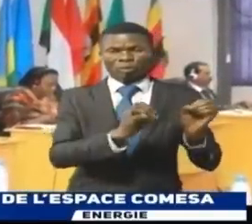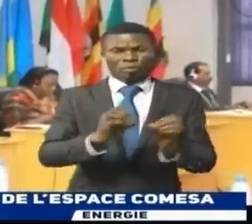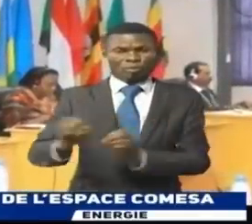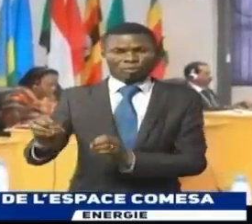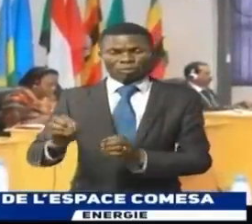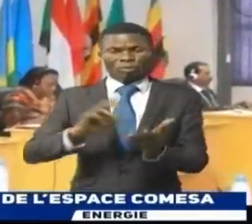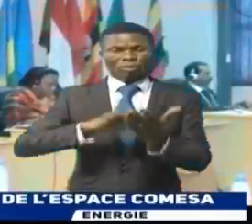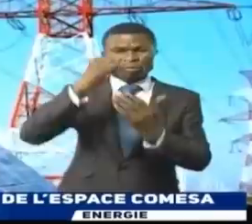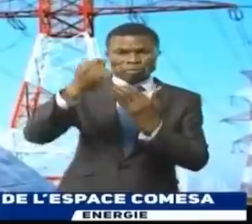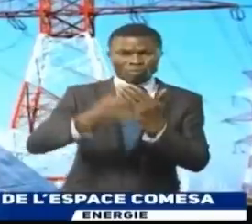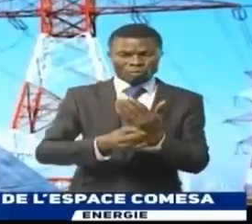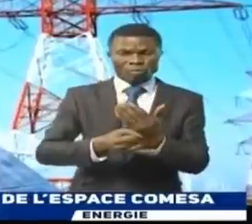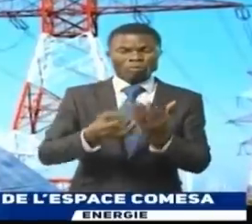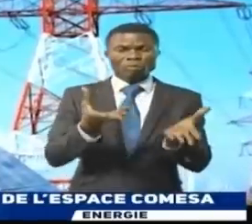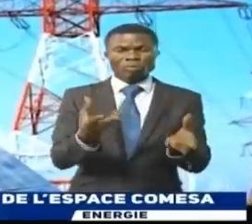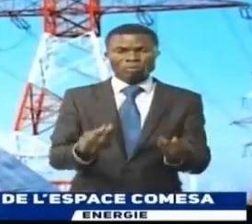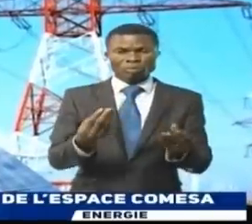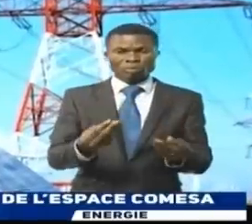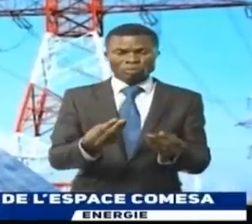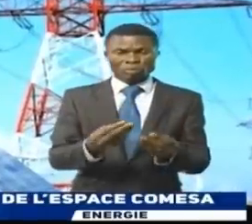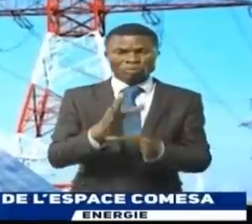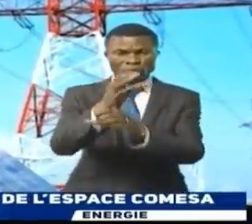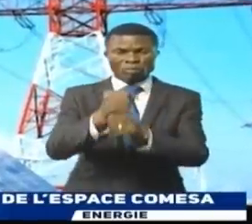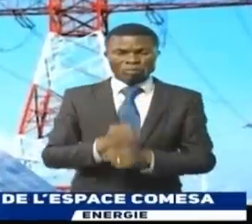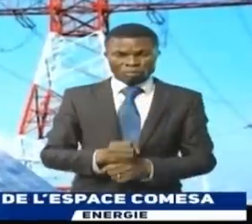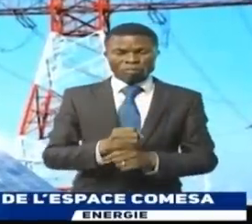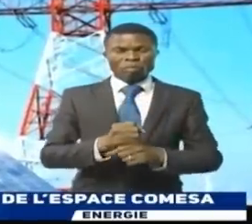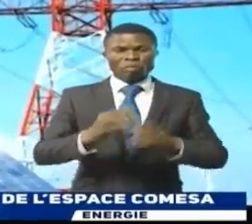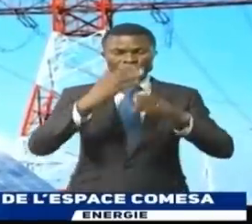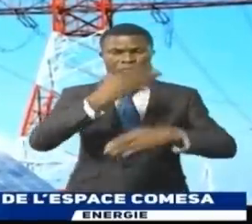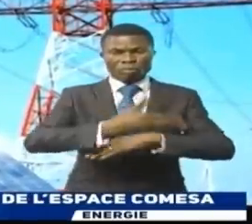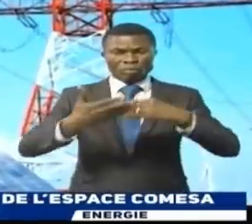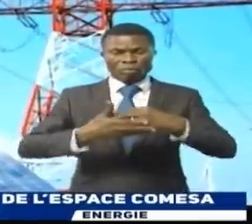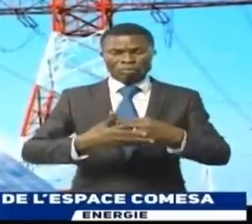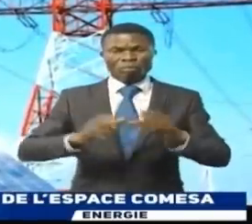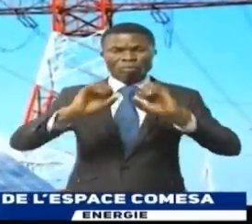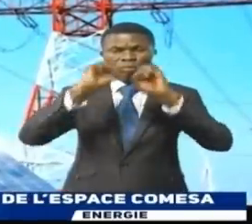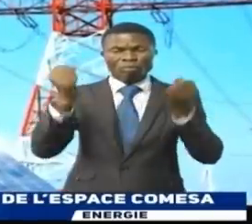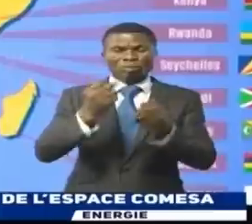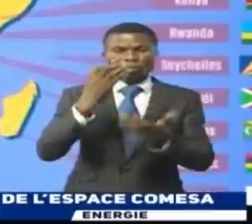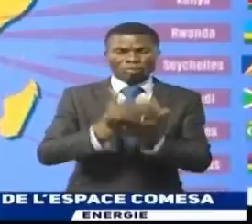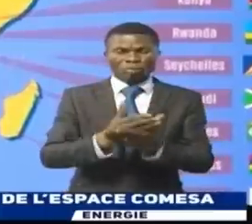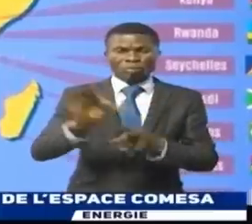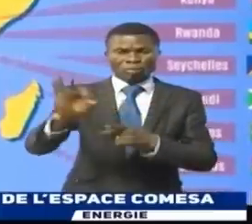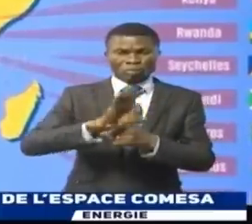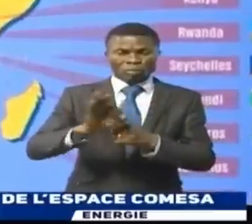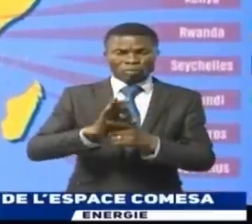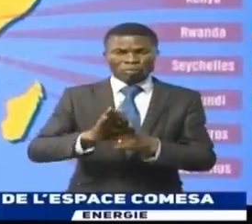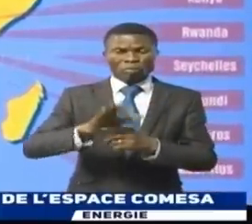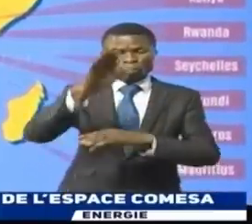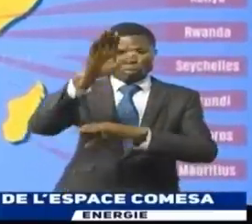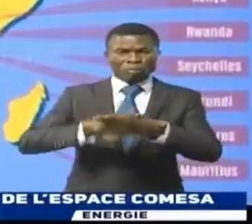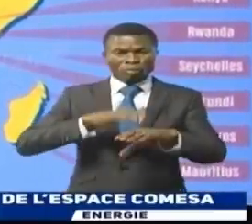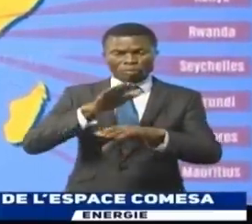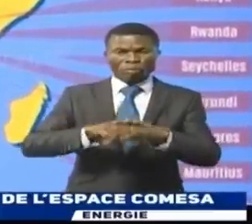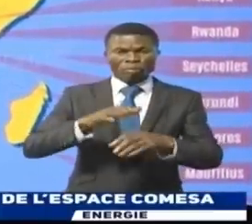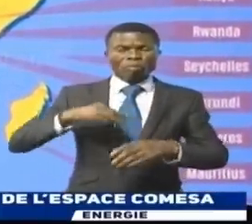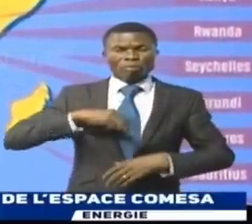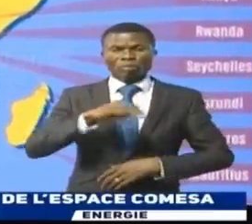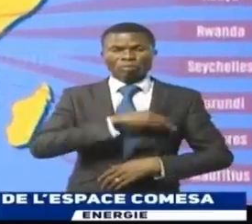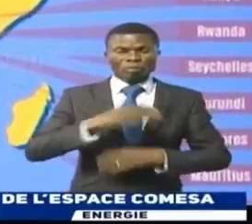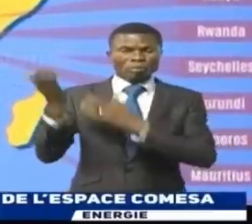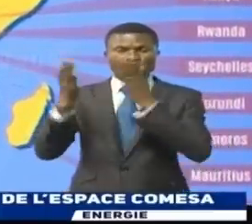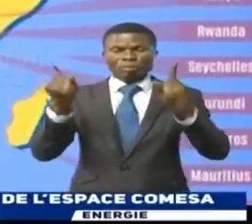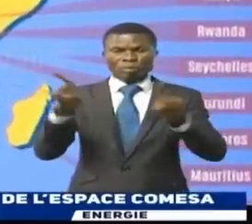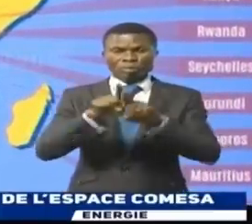du projet des facilitations d'accès aux infrastructures par les privés, l'atelier réunit les membres du marché commun